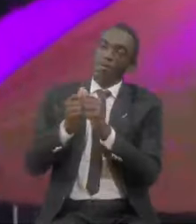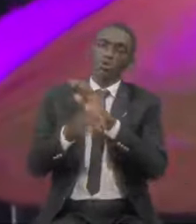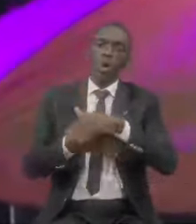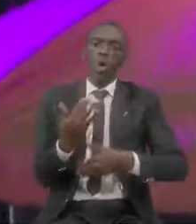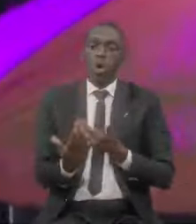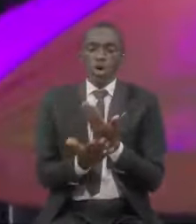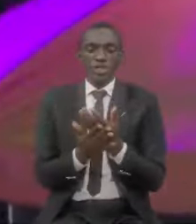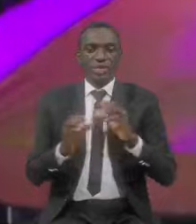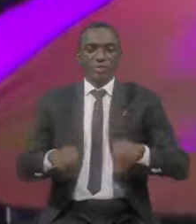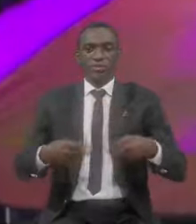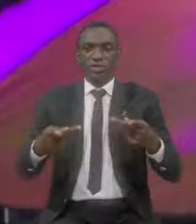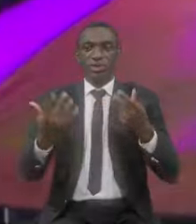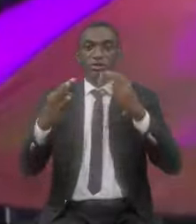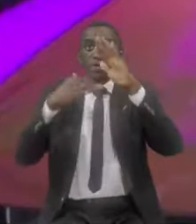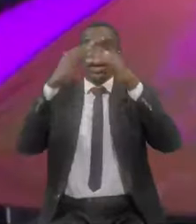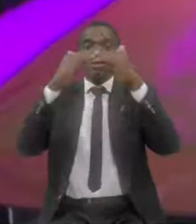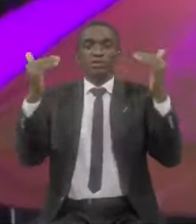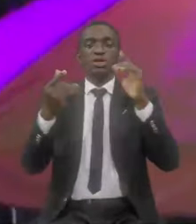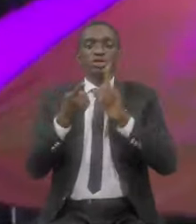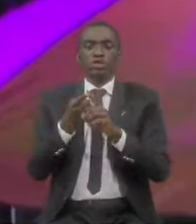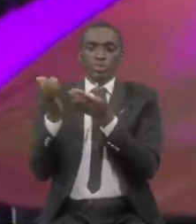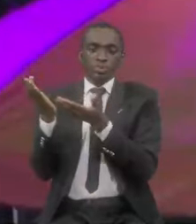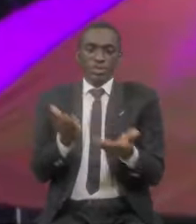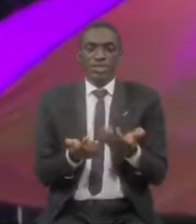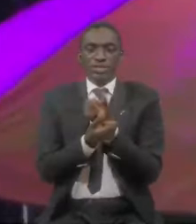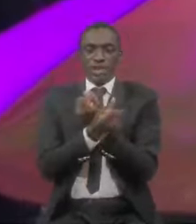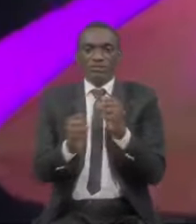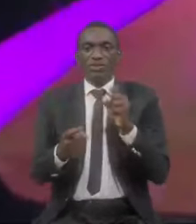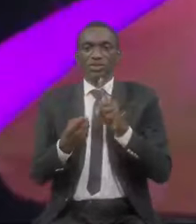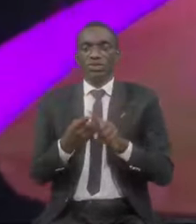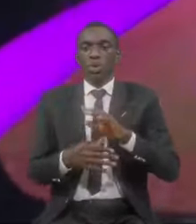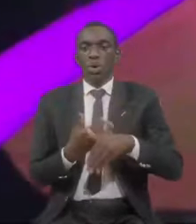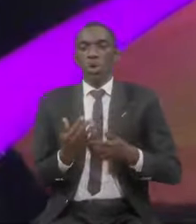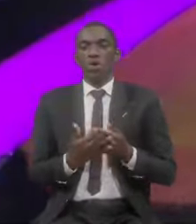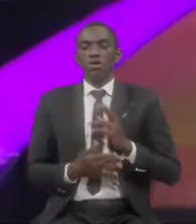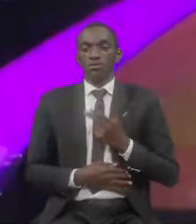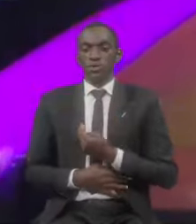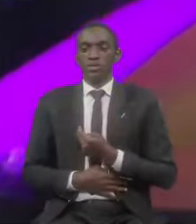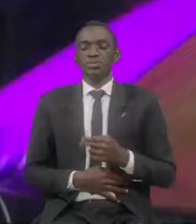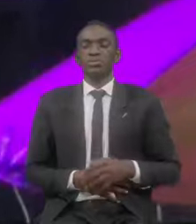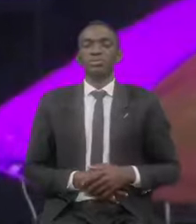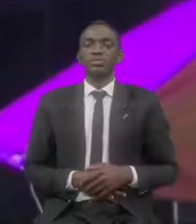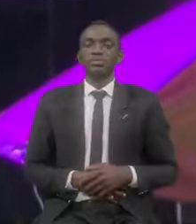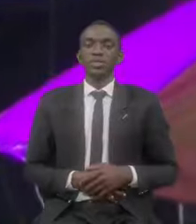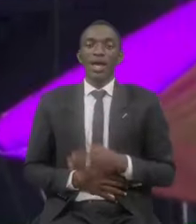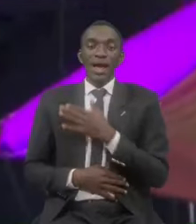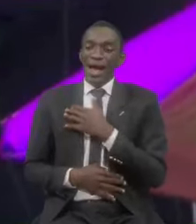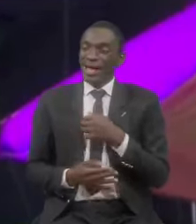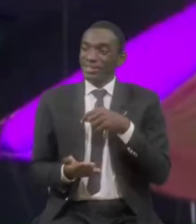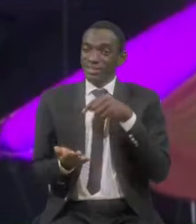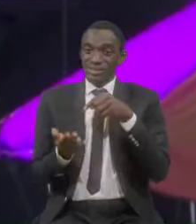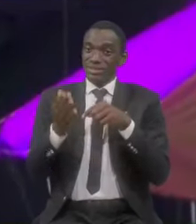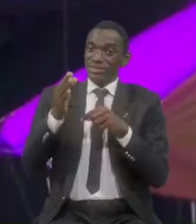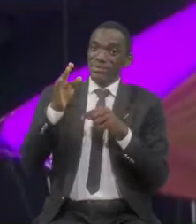celui qui est venu avec toutes les provisions du ciel pour nous offrir le salut.